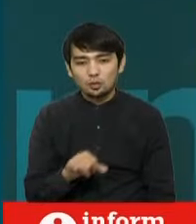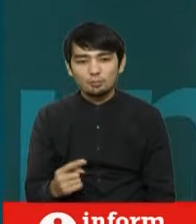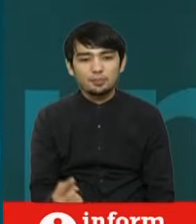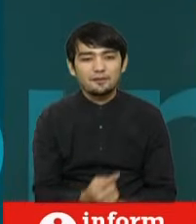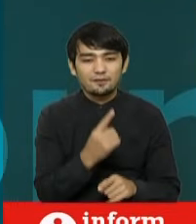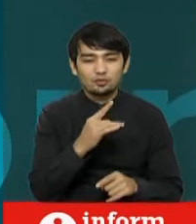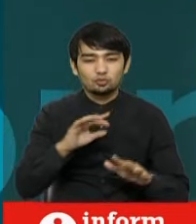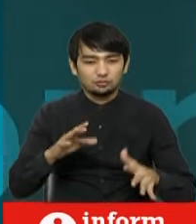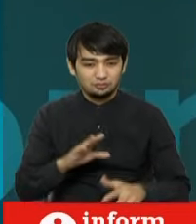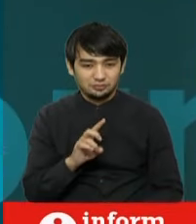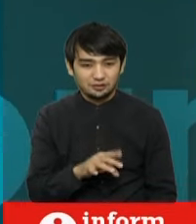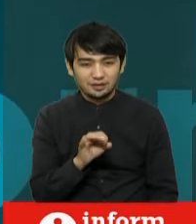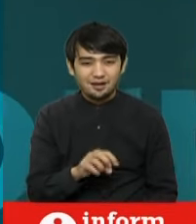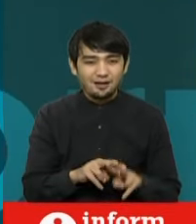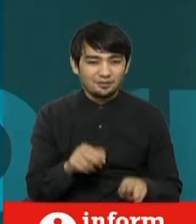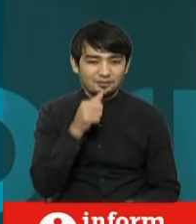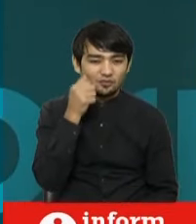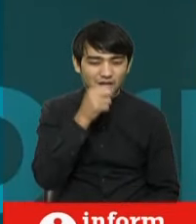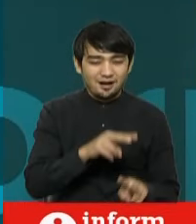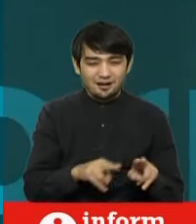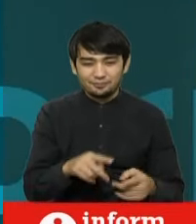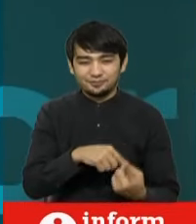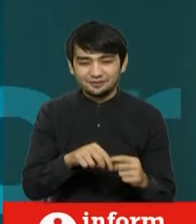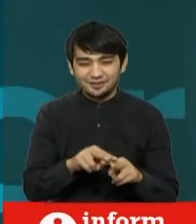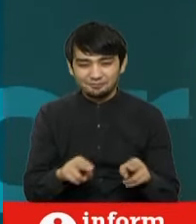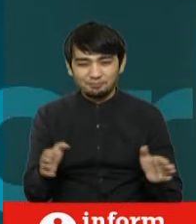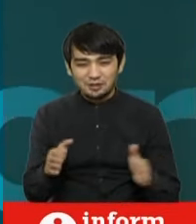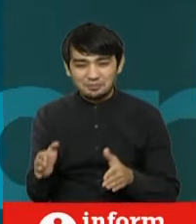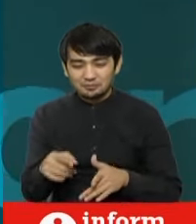шектеледі. Бұл Ақтаудағы бірінші жағдай емес. Құтқарушылар былтыр тура осындай кәсіпкерлік нысандардың 9-ында